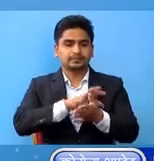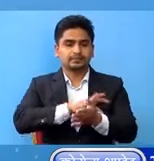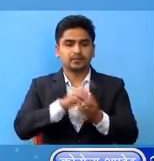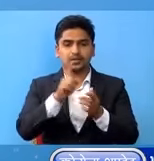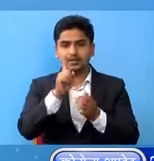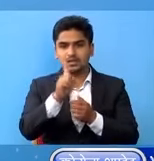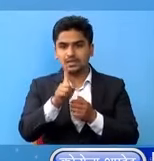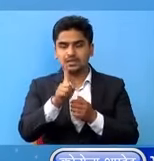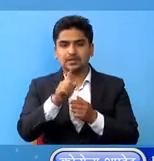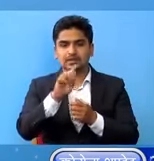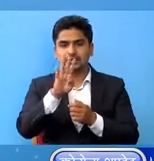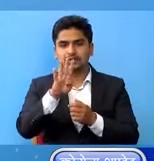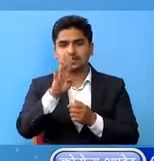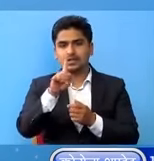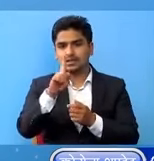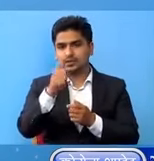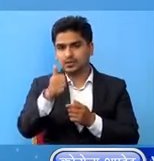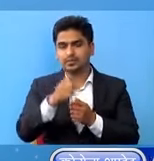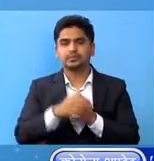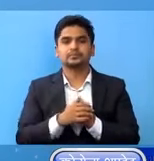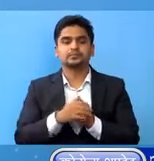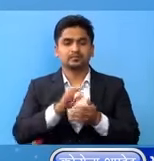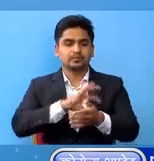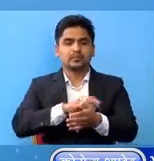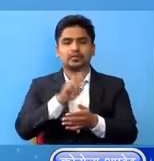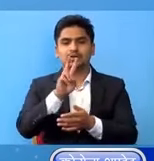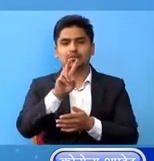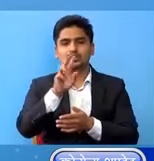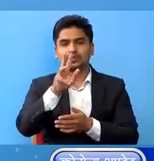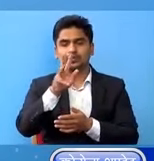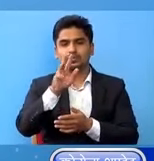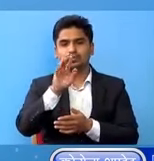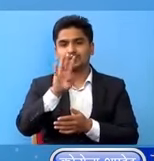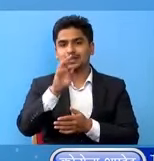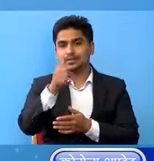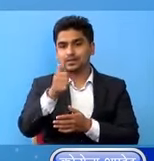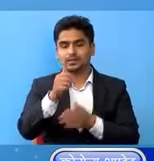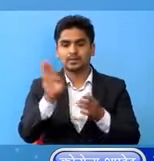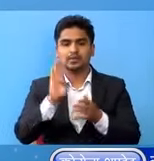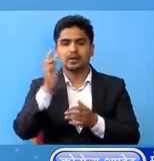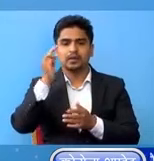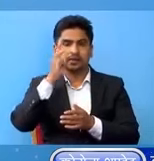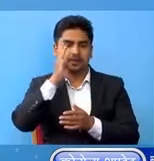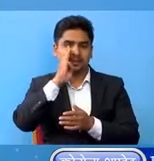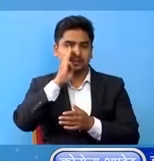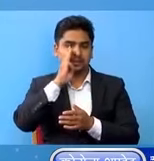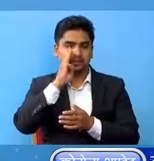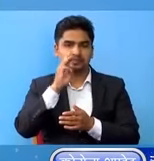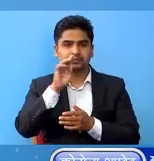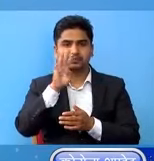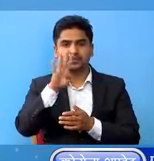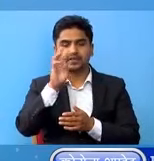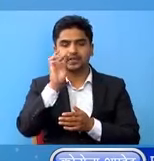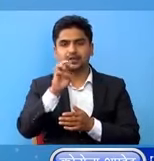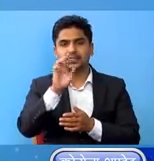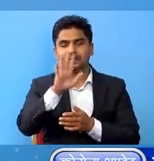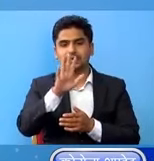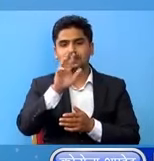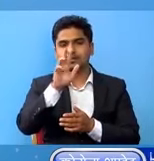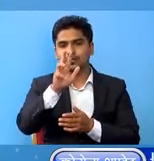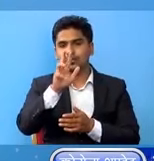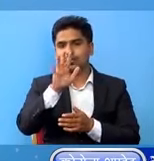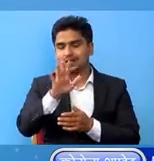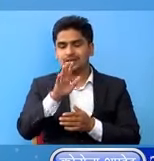प्रदेश एकमा 416, प्रदेश दुईमा 946, बागमती प्रदेशमा